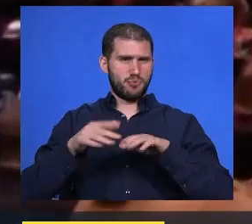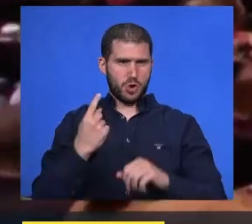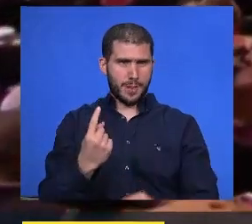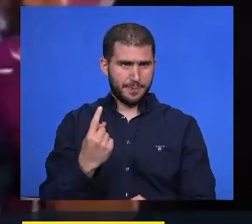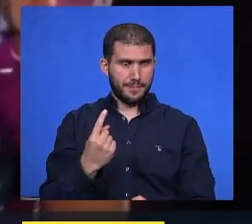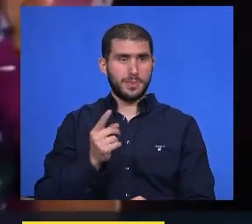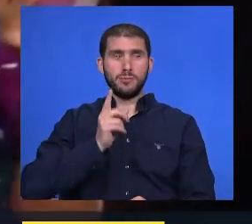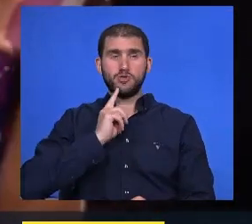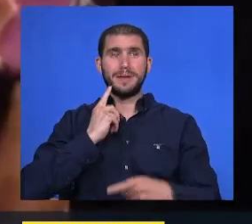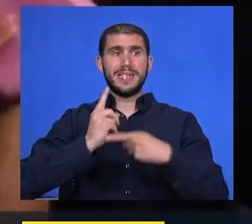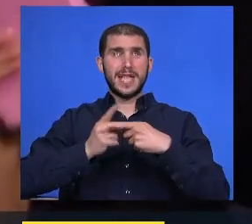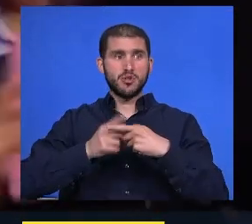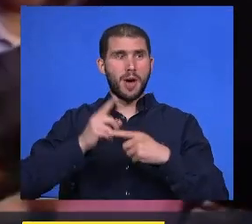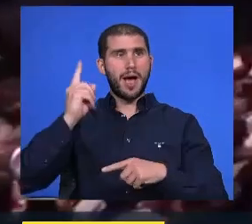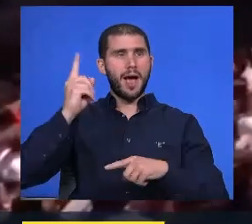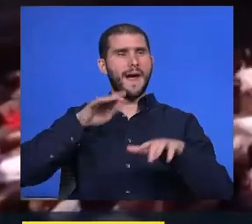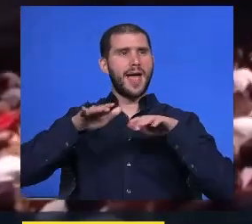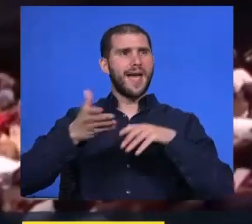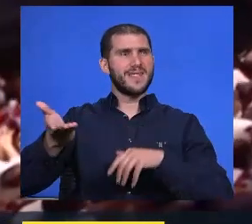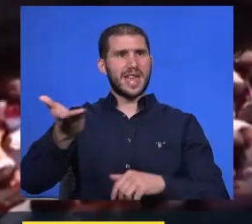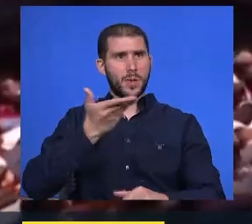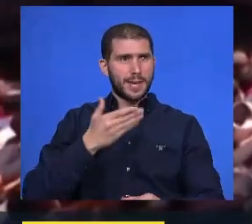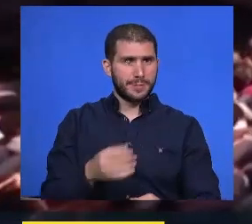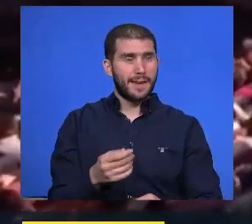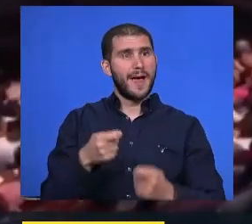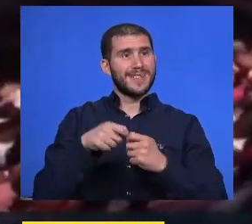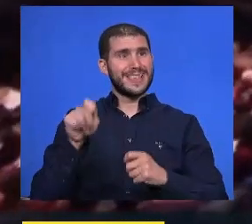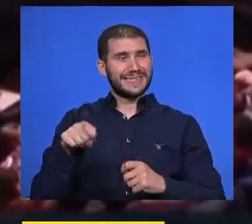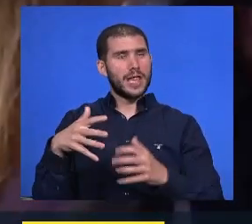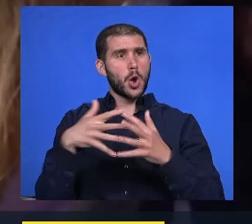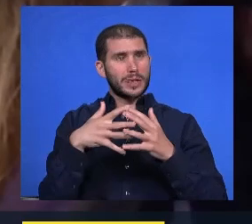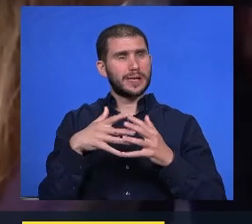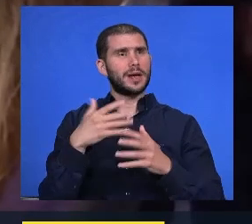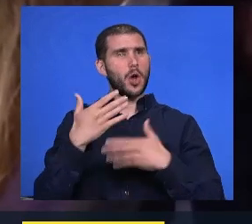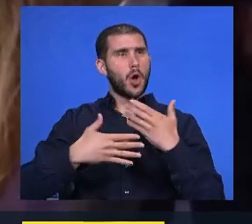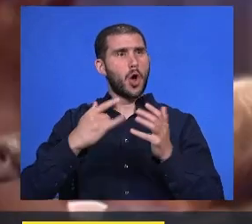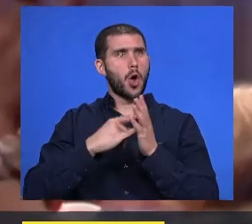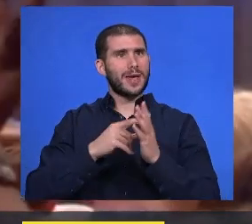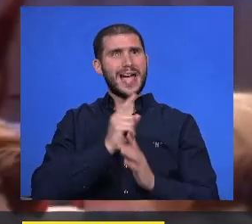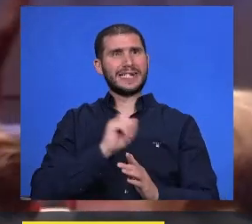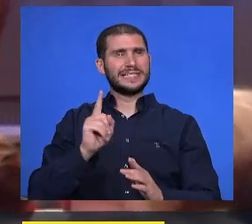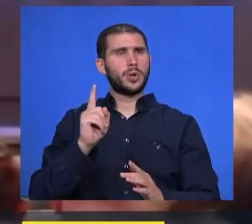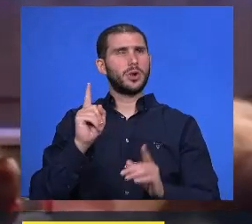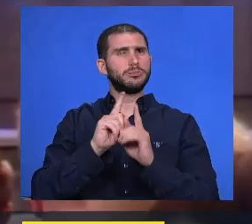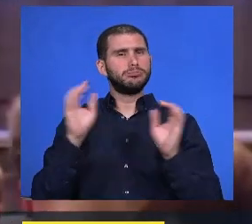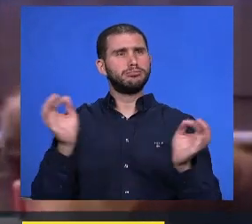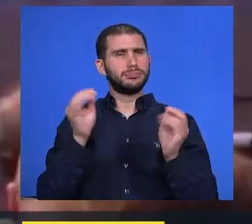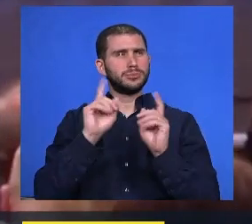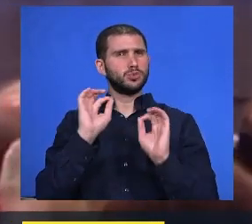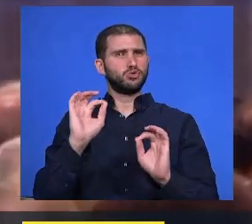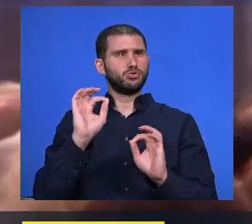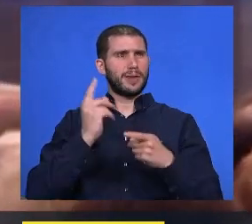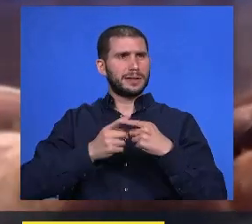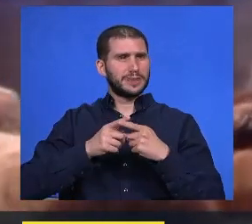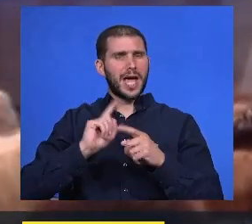In Jesus name, God bless you. חברי כנסת מהקואליציה קידמו חוק לאיסור מיסיון, שידול להמרת דת, מה שהעלה